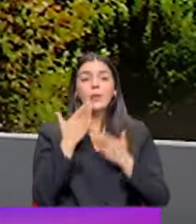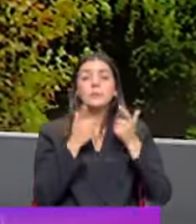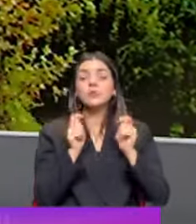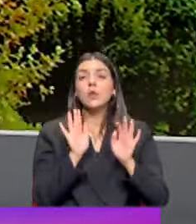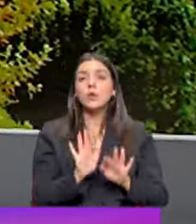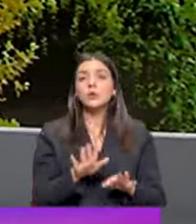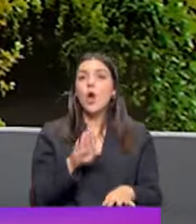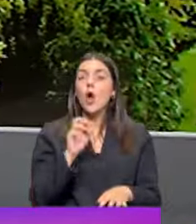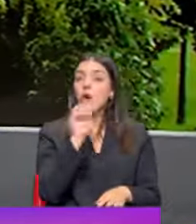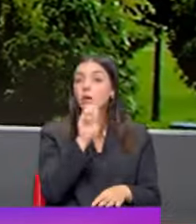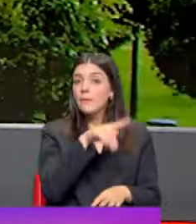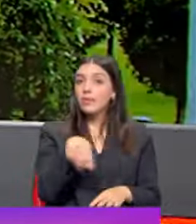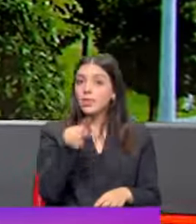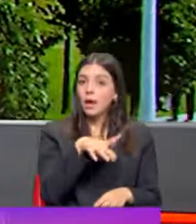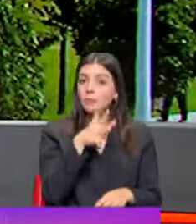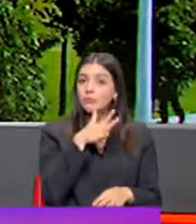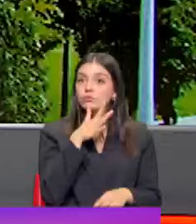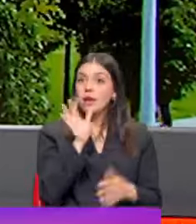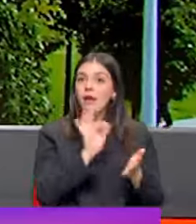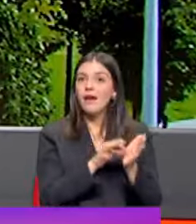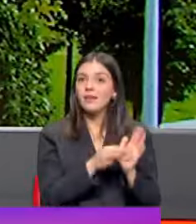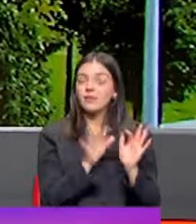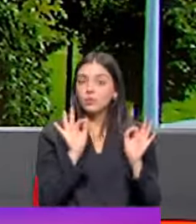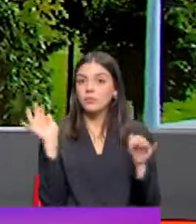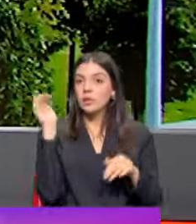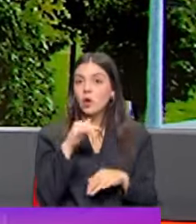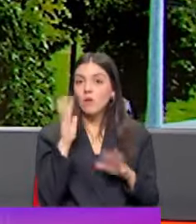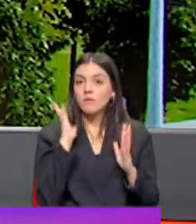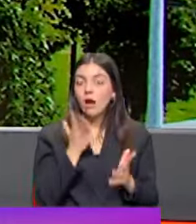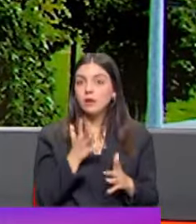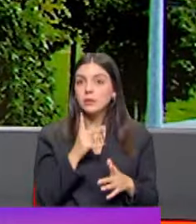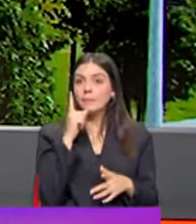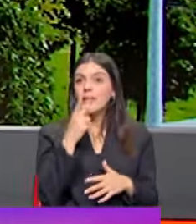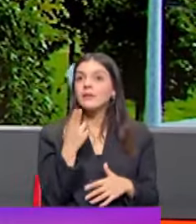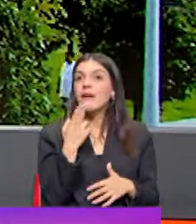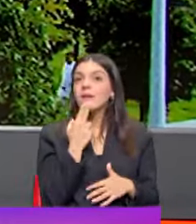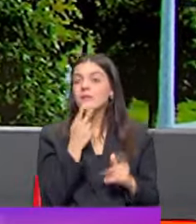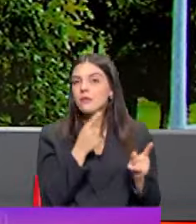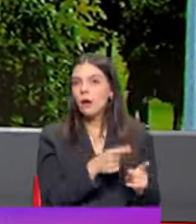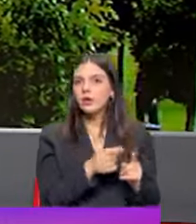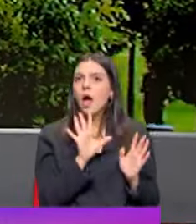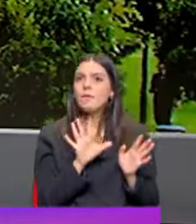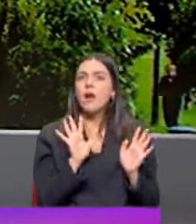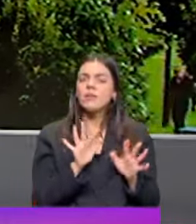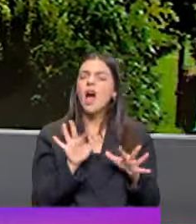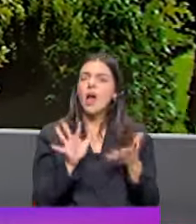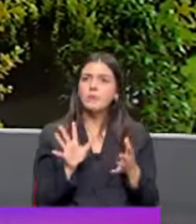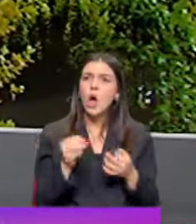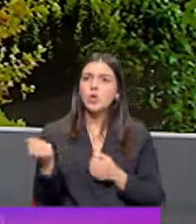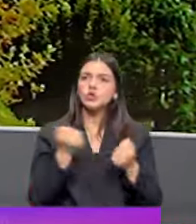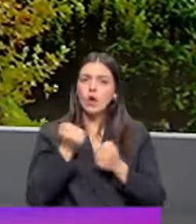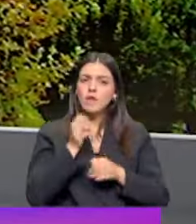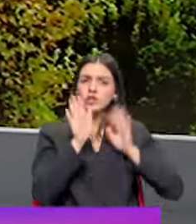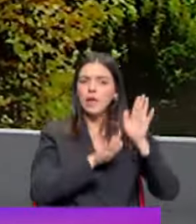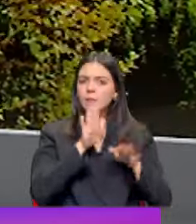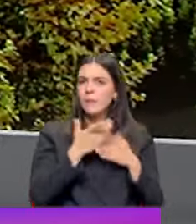Özellikle öğretmenler, biliyorsunuz, bunların hedefi haline geliyor çok sık. Bir de tabii ki kadınlar. Ama artık galiba şoföre